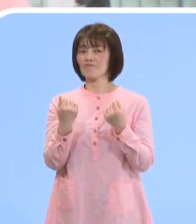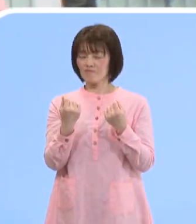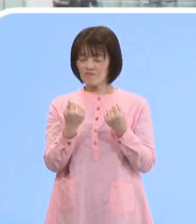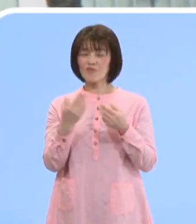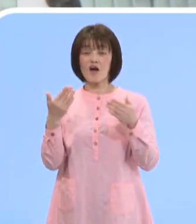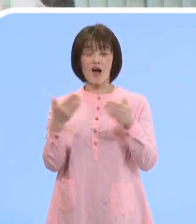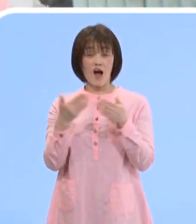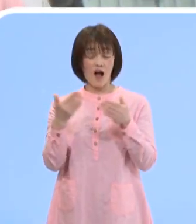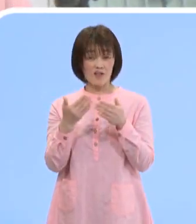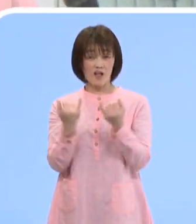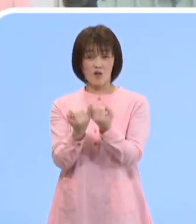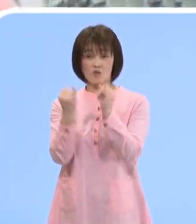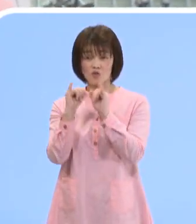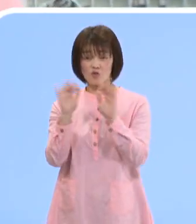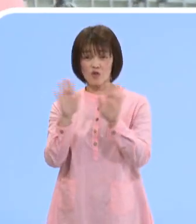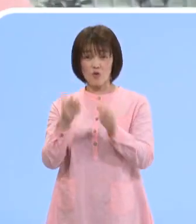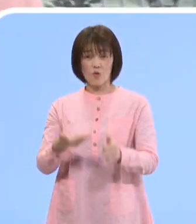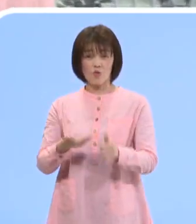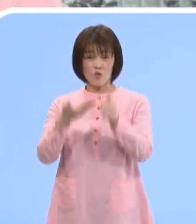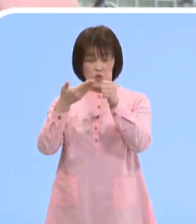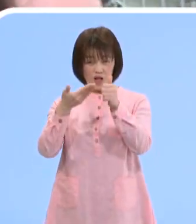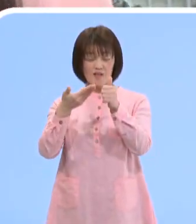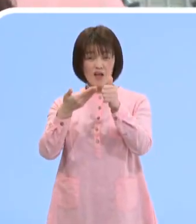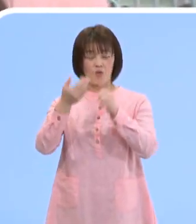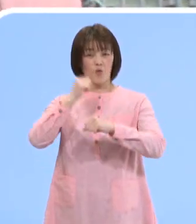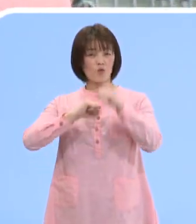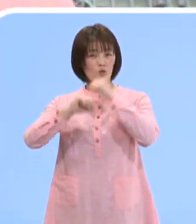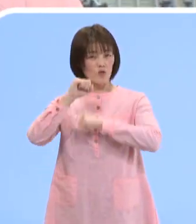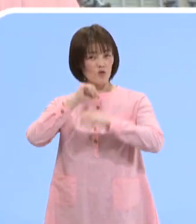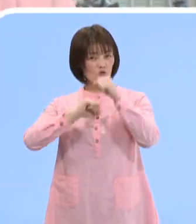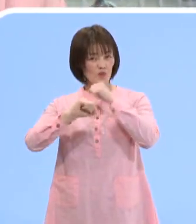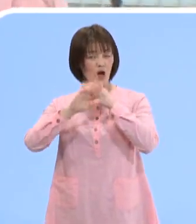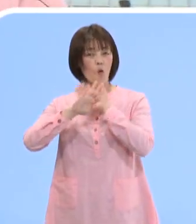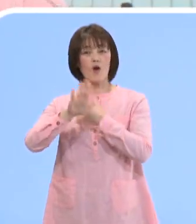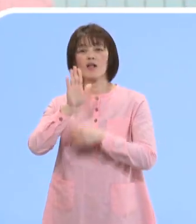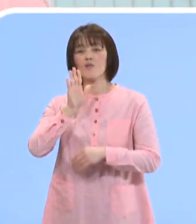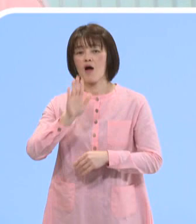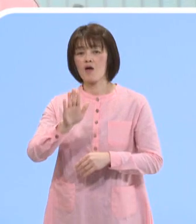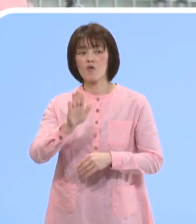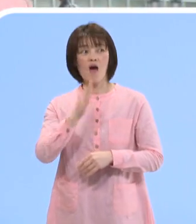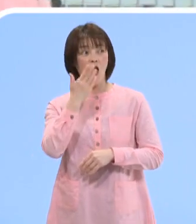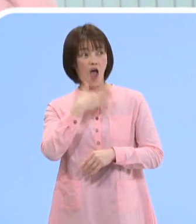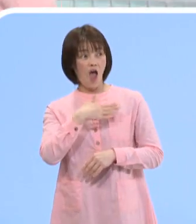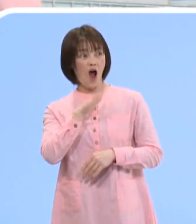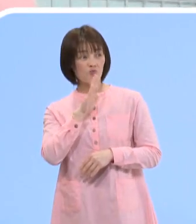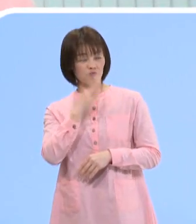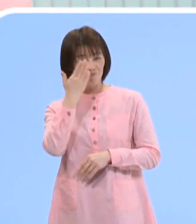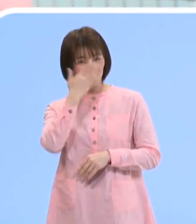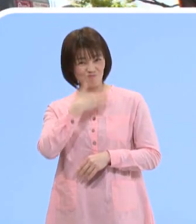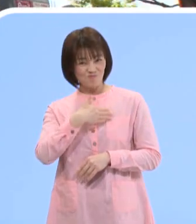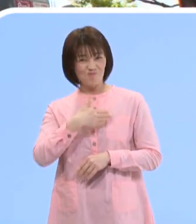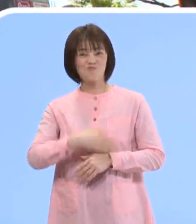く女性の子育て応援する取り組みをもう一つ見てみたいと思います。 まだあんの？